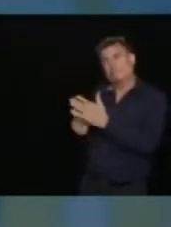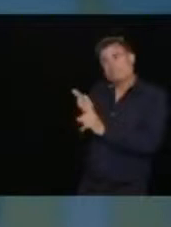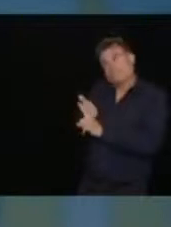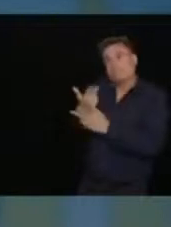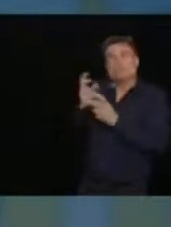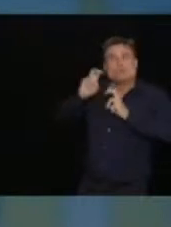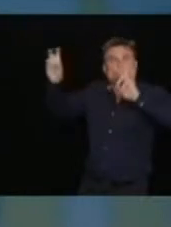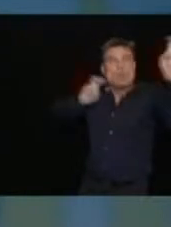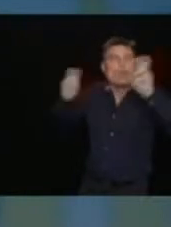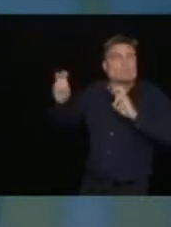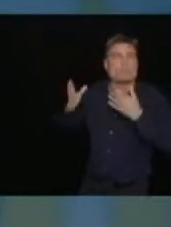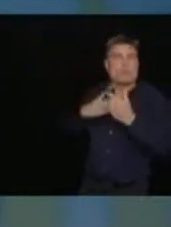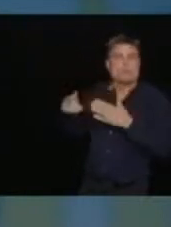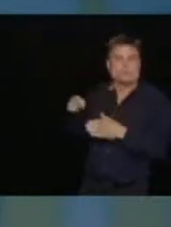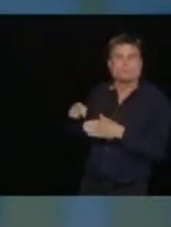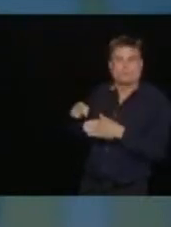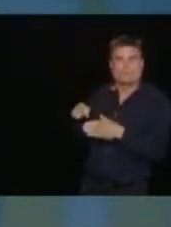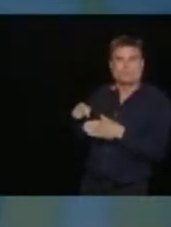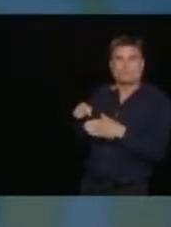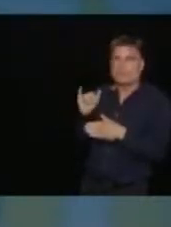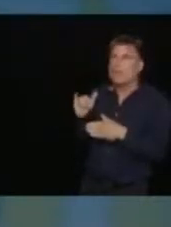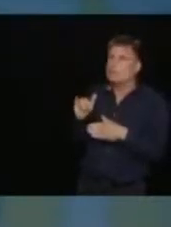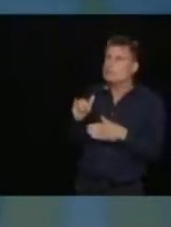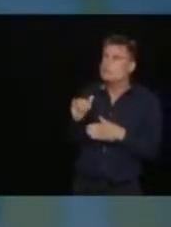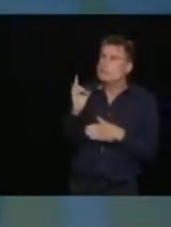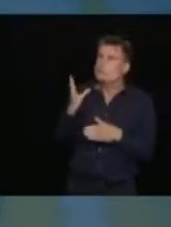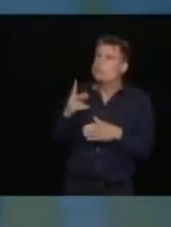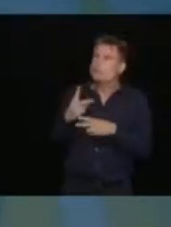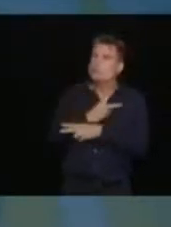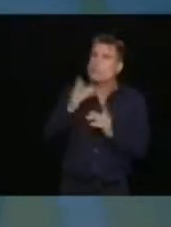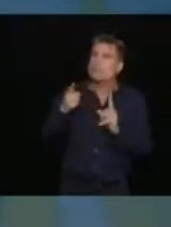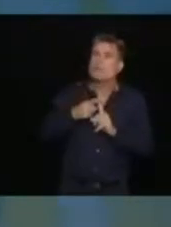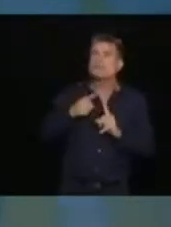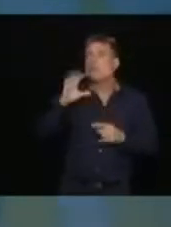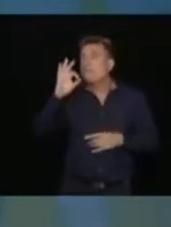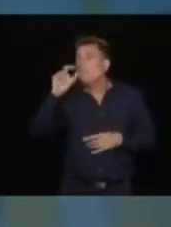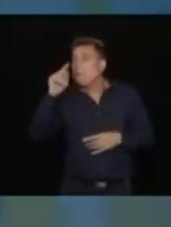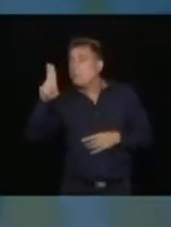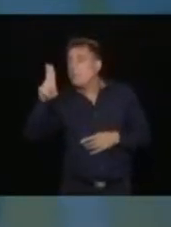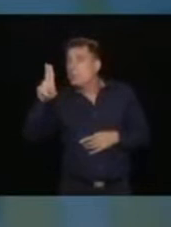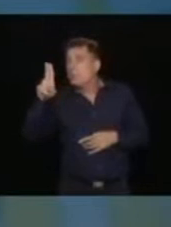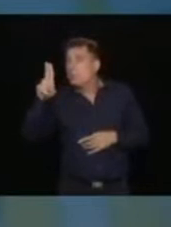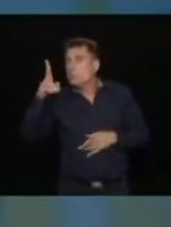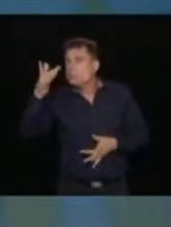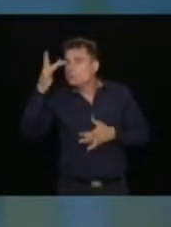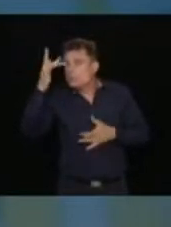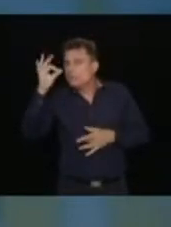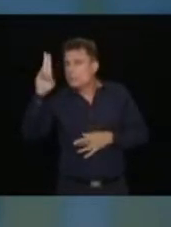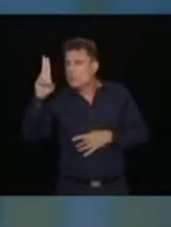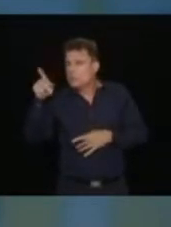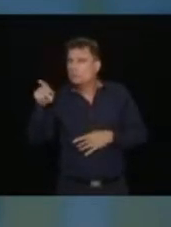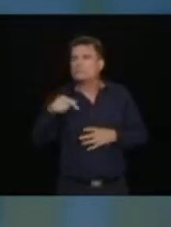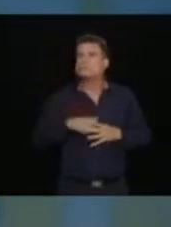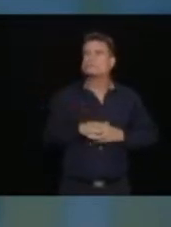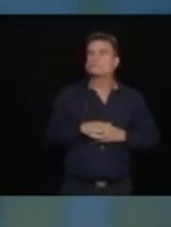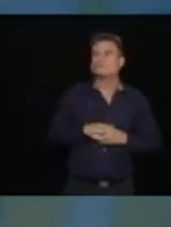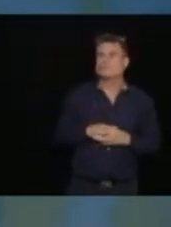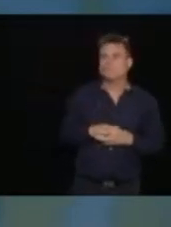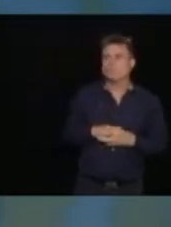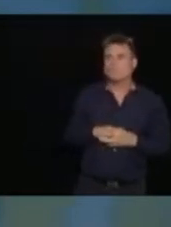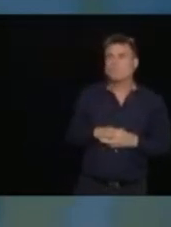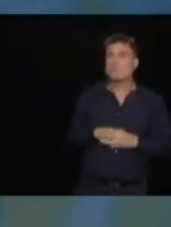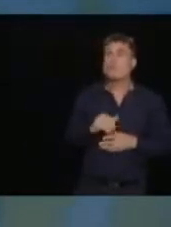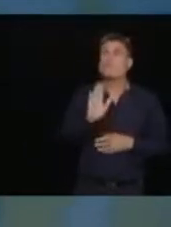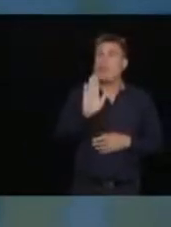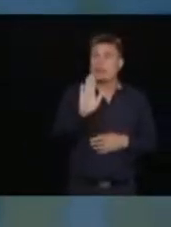有些地方，比如说不是爆发感染的死亡率比流感低。那么大家可以